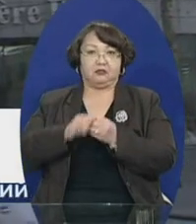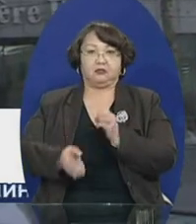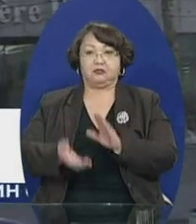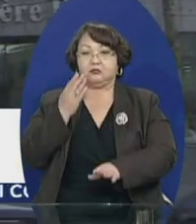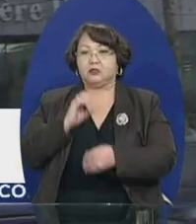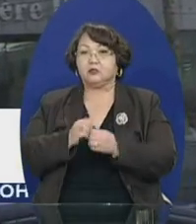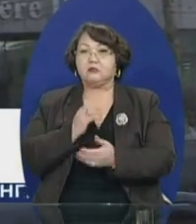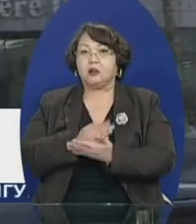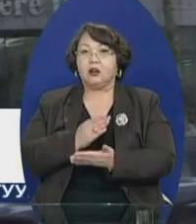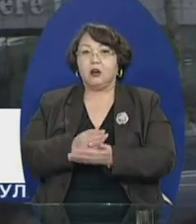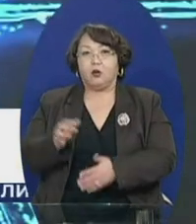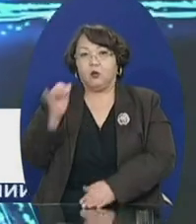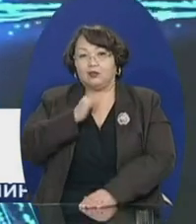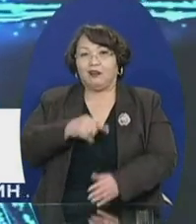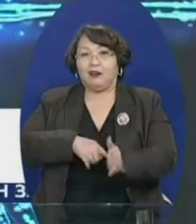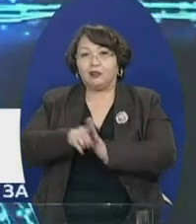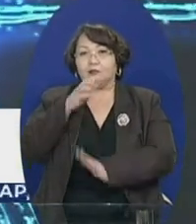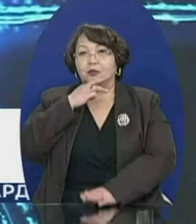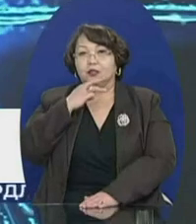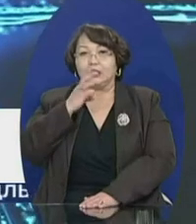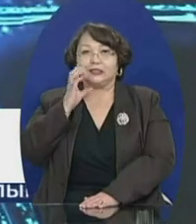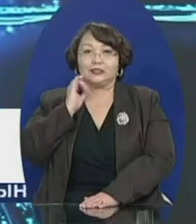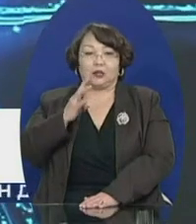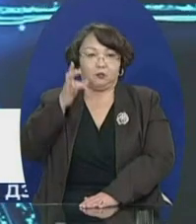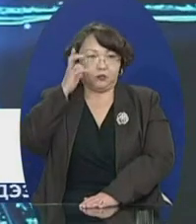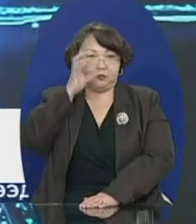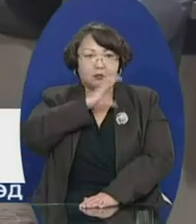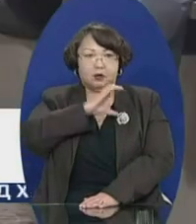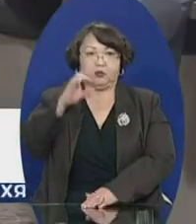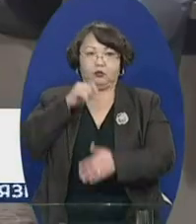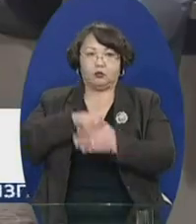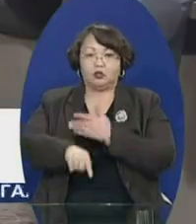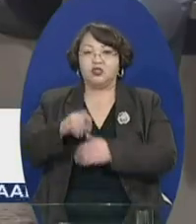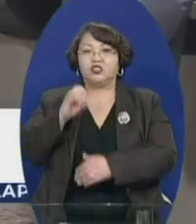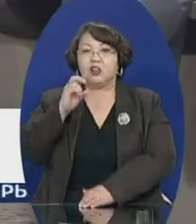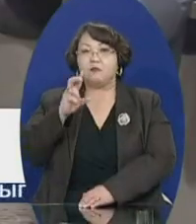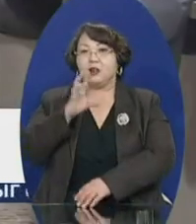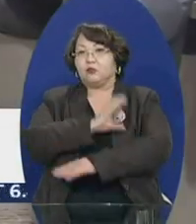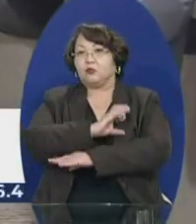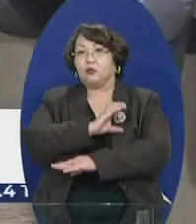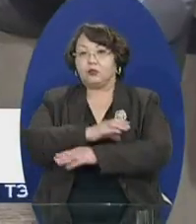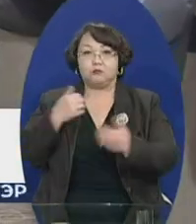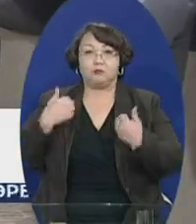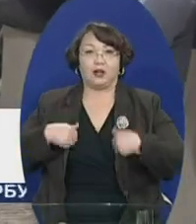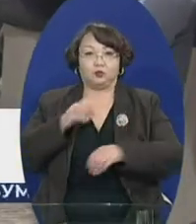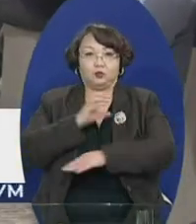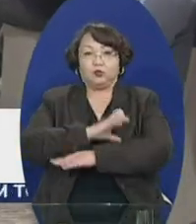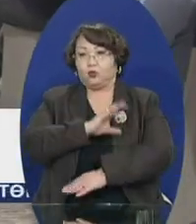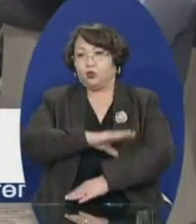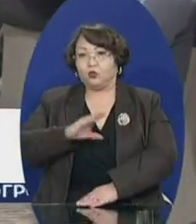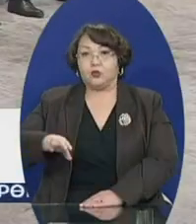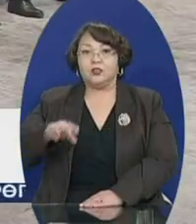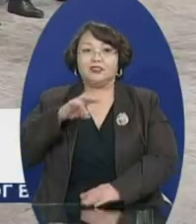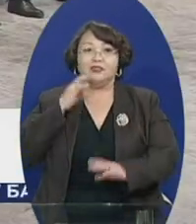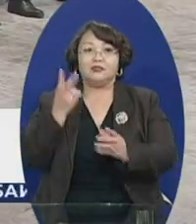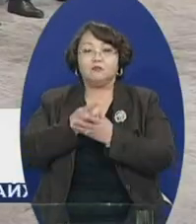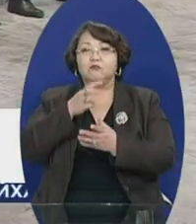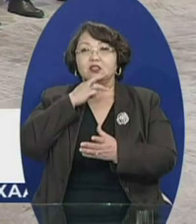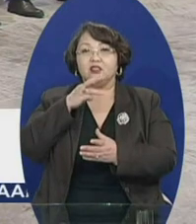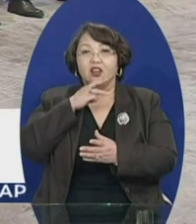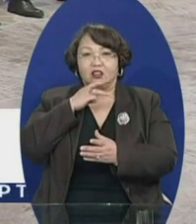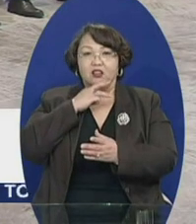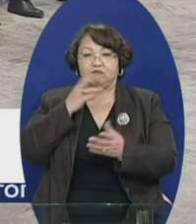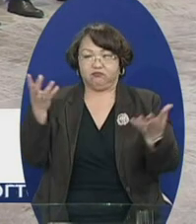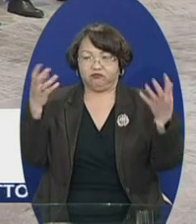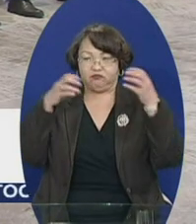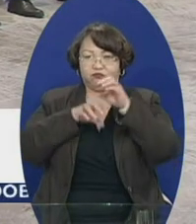Улсын хэмжээнд анх мэдээллийн санг боловсруулалтын салбарт хийлээ. Тодорхойлбол ерөнхий боловсруулалтын сургуулийн багш сурагчдын нэгдсэн мэдээллийн санг бий болгосон.